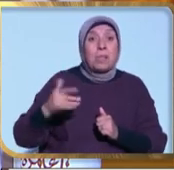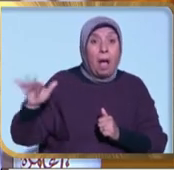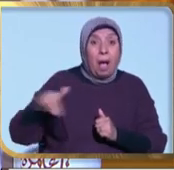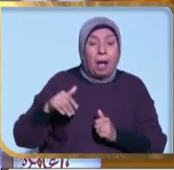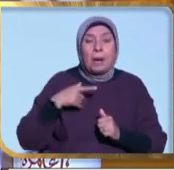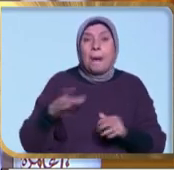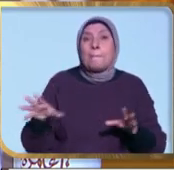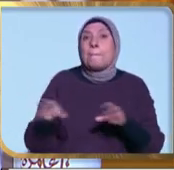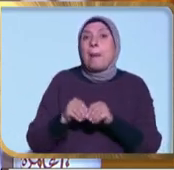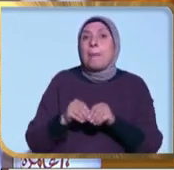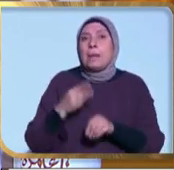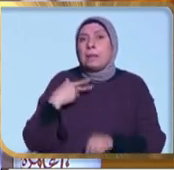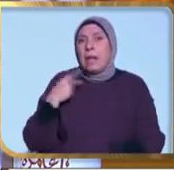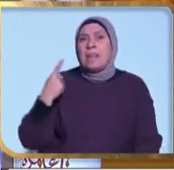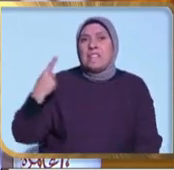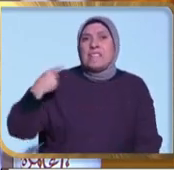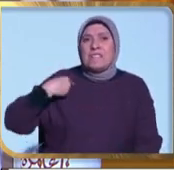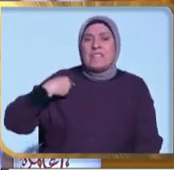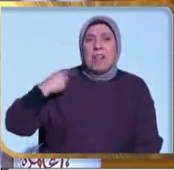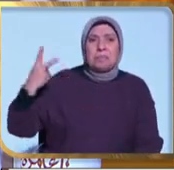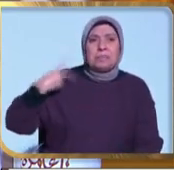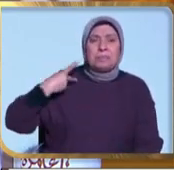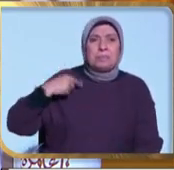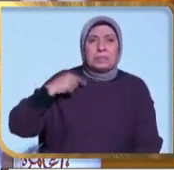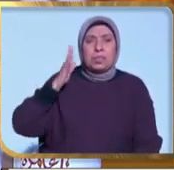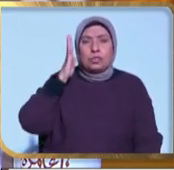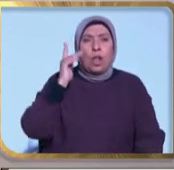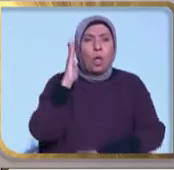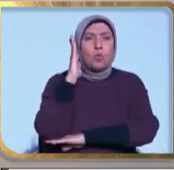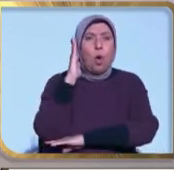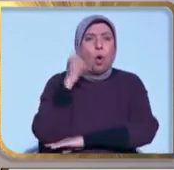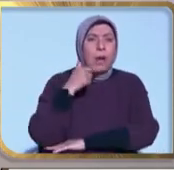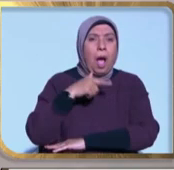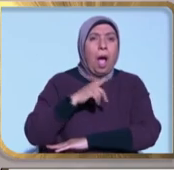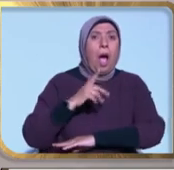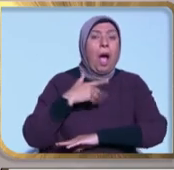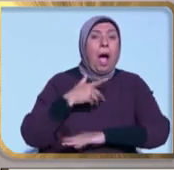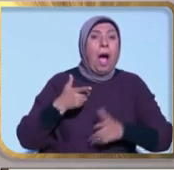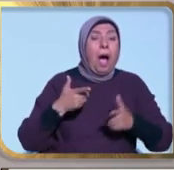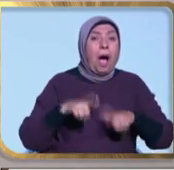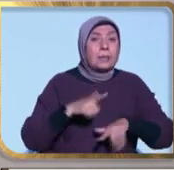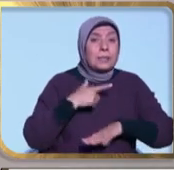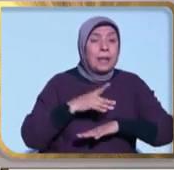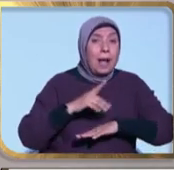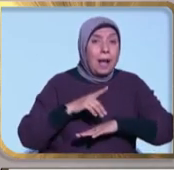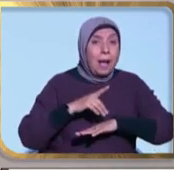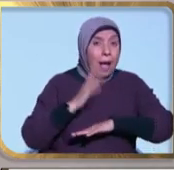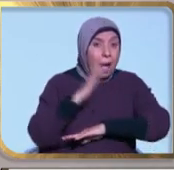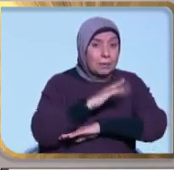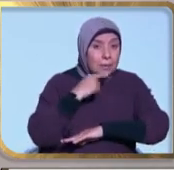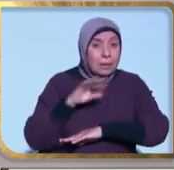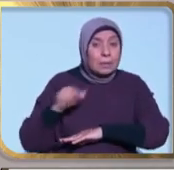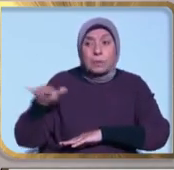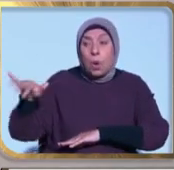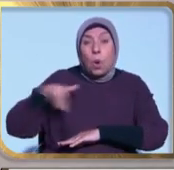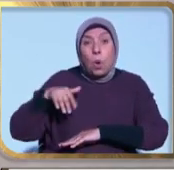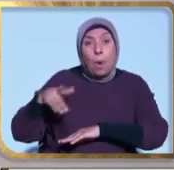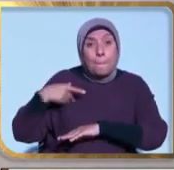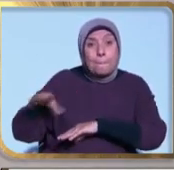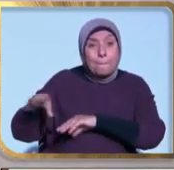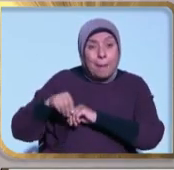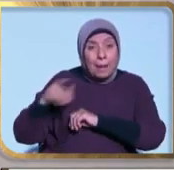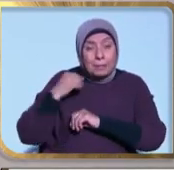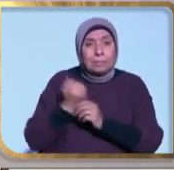بالوضوء احنا موجودين مثلا الصبح هي عايزه تصلي الصبح وهي في مكانها كده وضوه حد موجود معاها ي ما فيش حد وهي